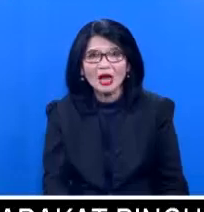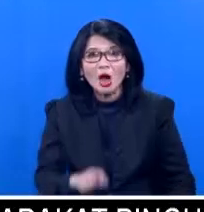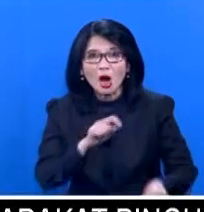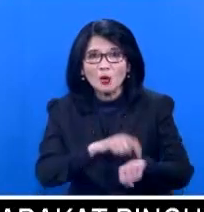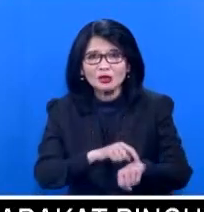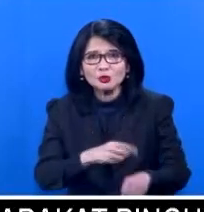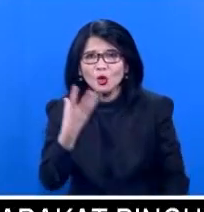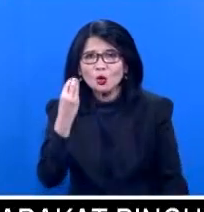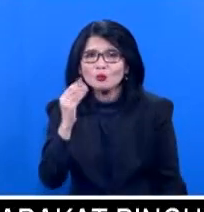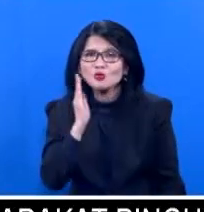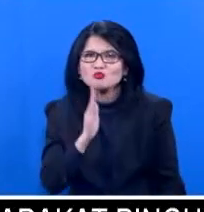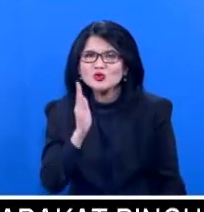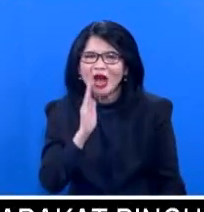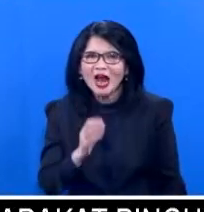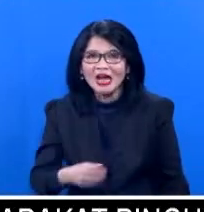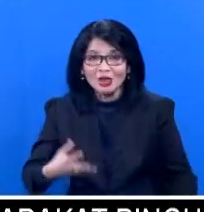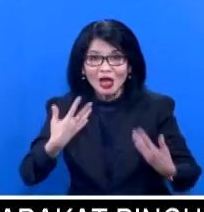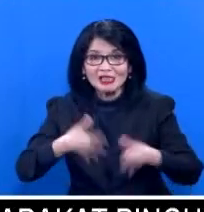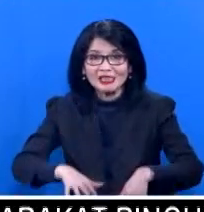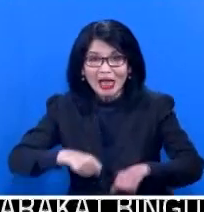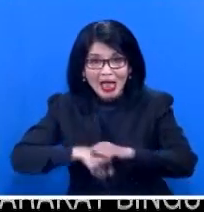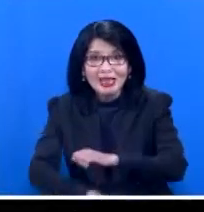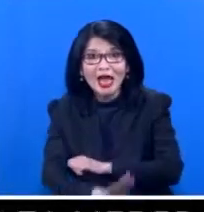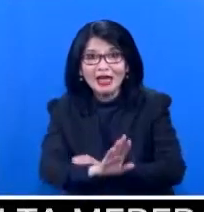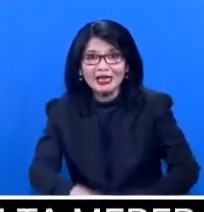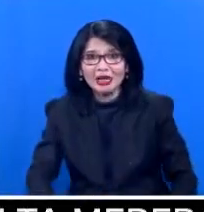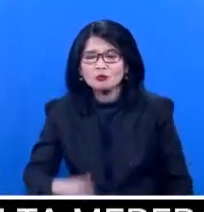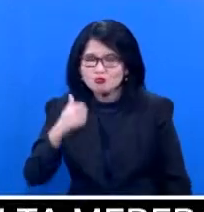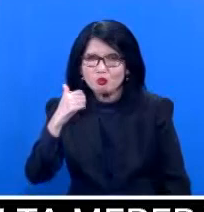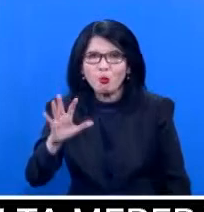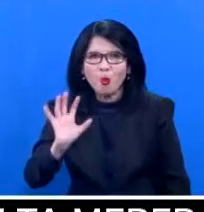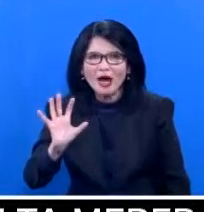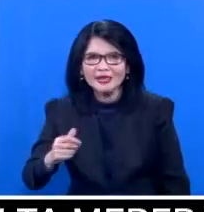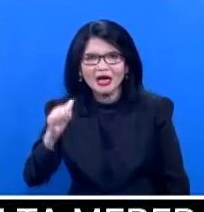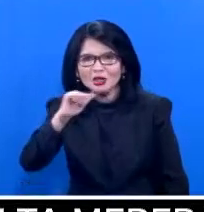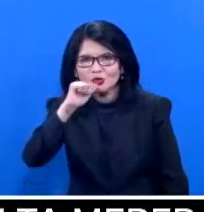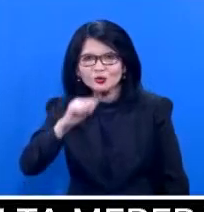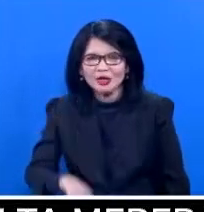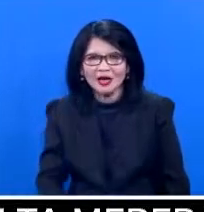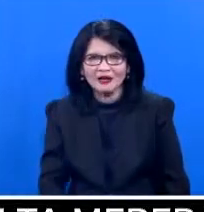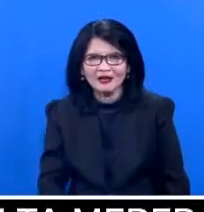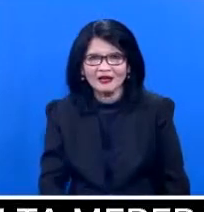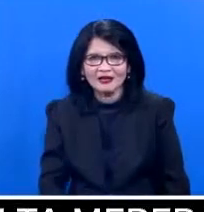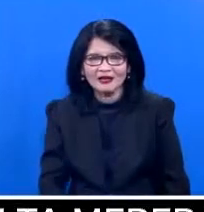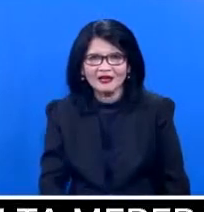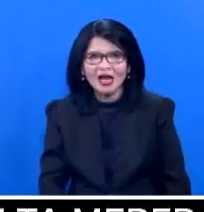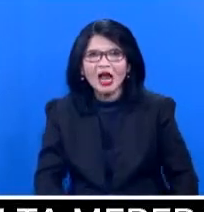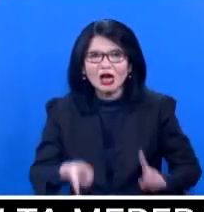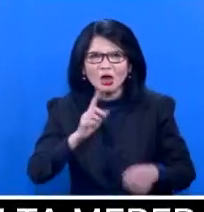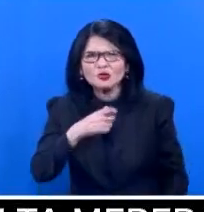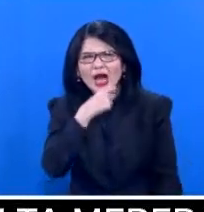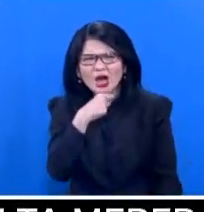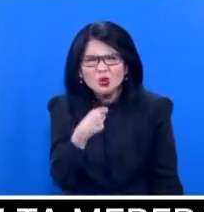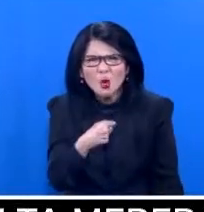usia-usia muda. Setelah melahirkan itu susunya banyak. Oh, susunya banyak ya. Okay. Kalau dia sudah berumur, sudah agak tua,